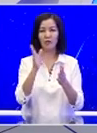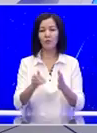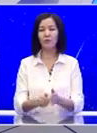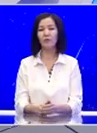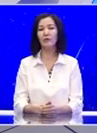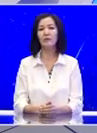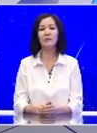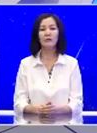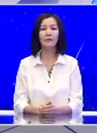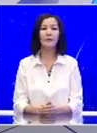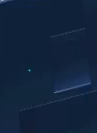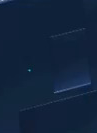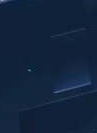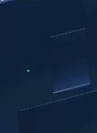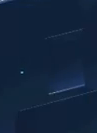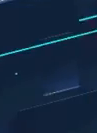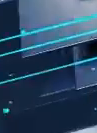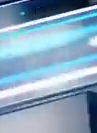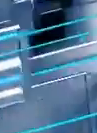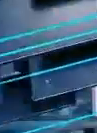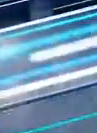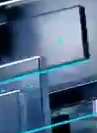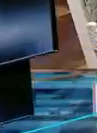көрермен, бүгін көретіндеріңіз.